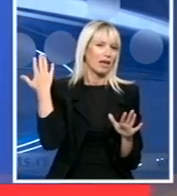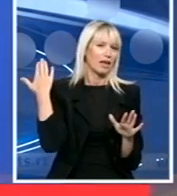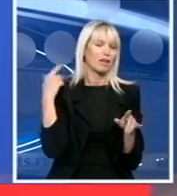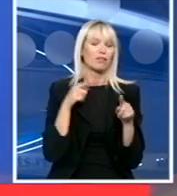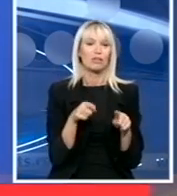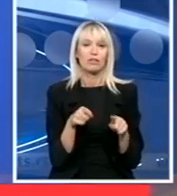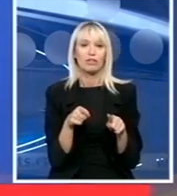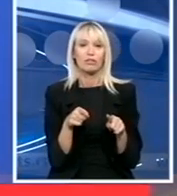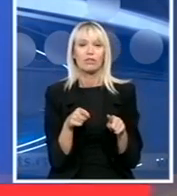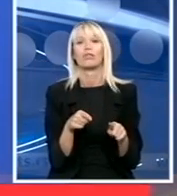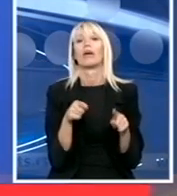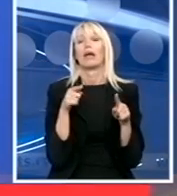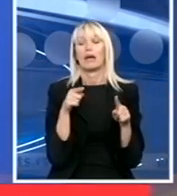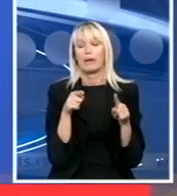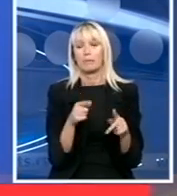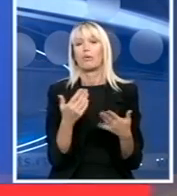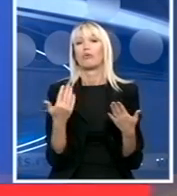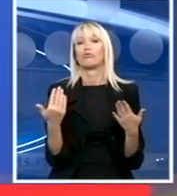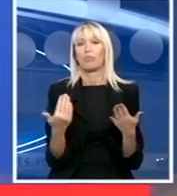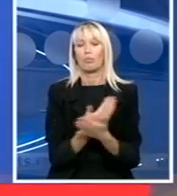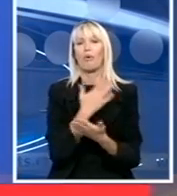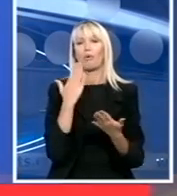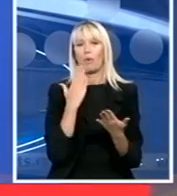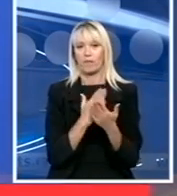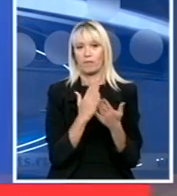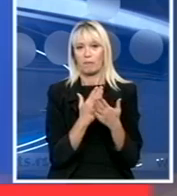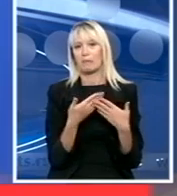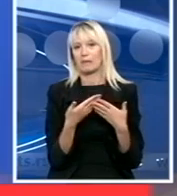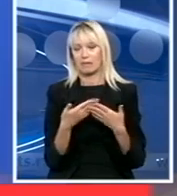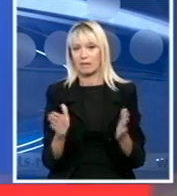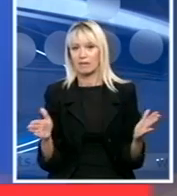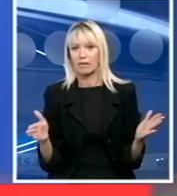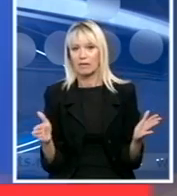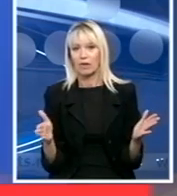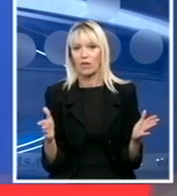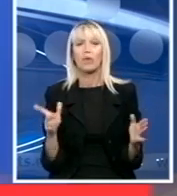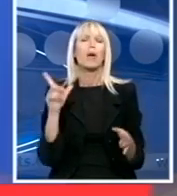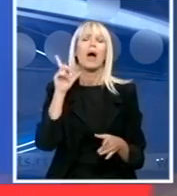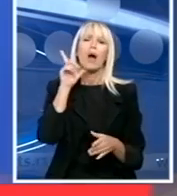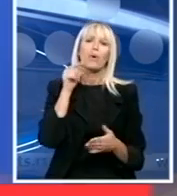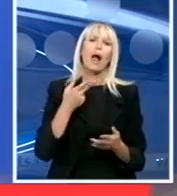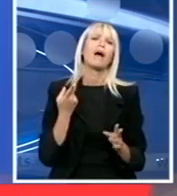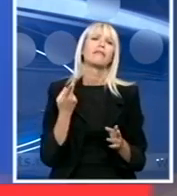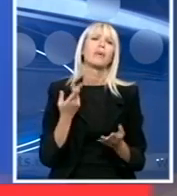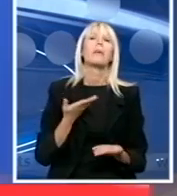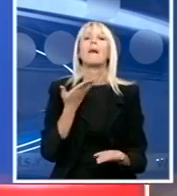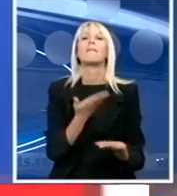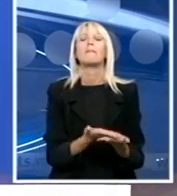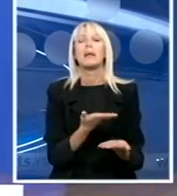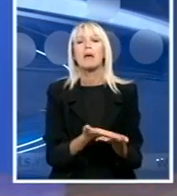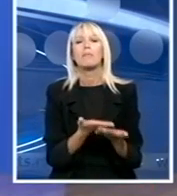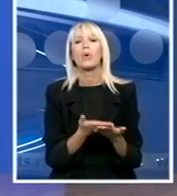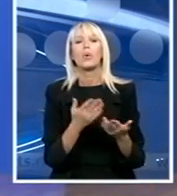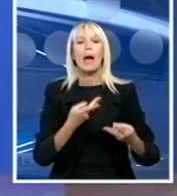ono što će biti napisano. Uglavnom se preporučuje da se poseta